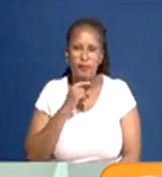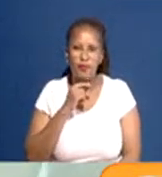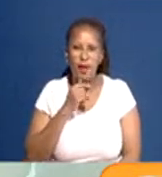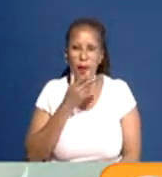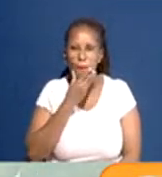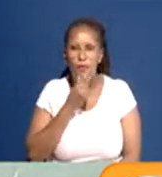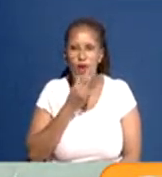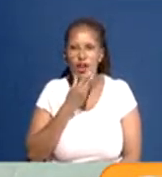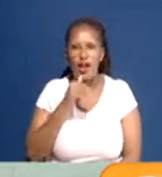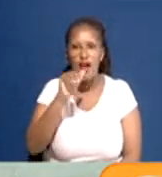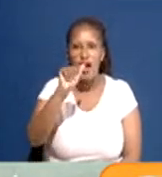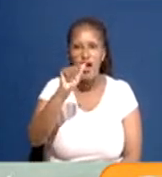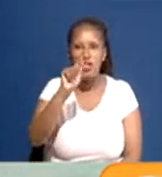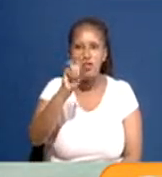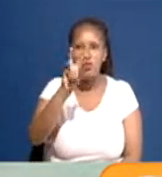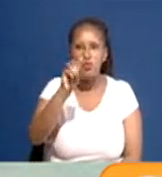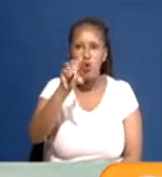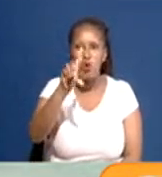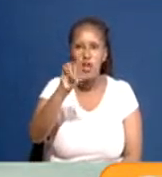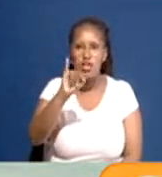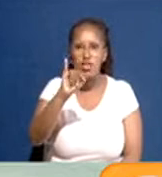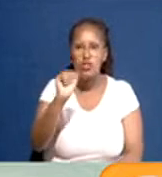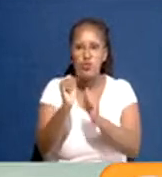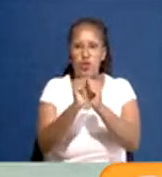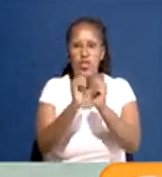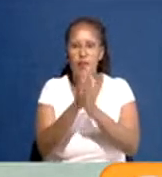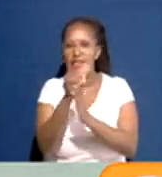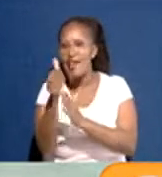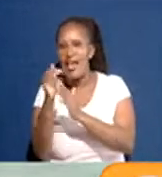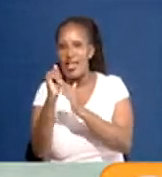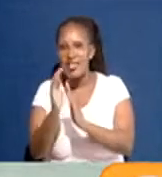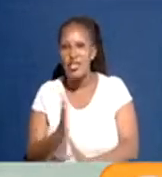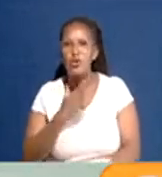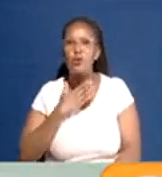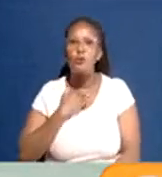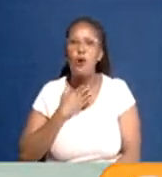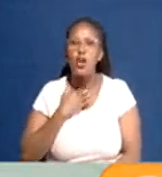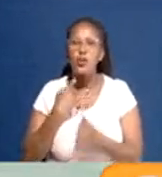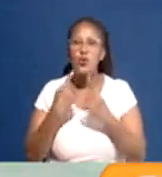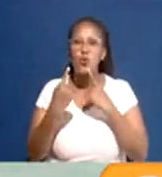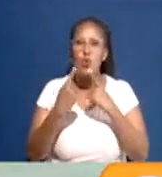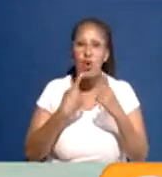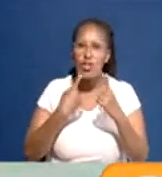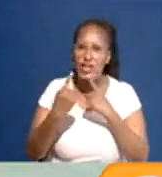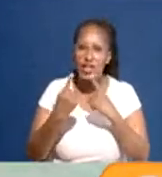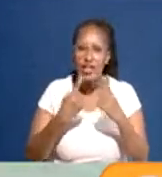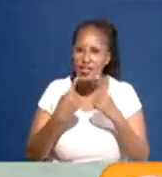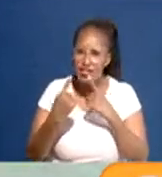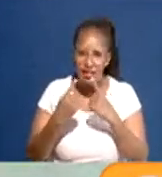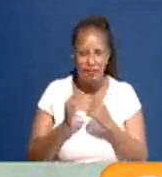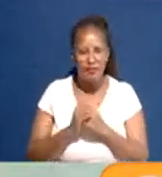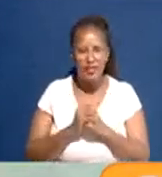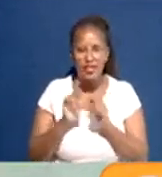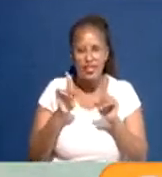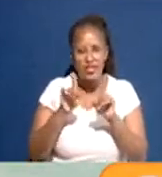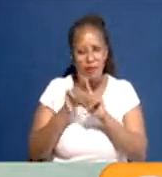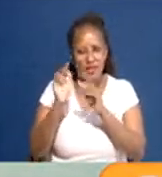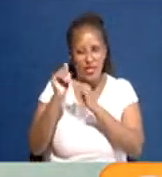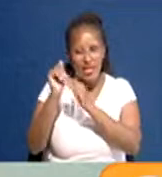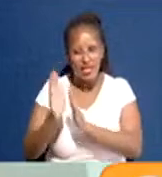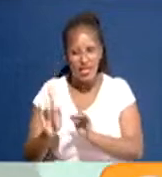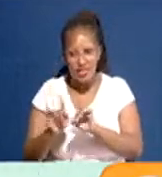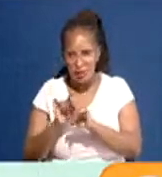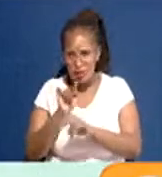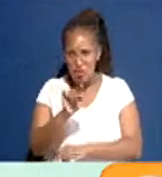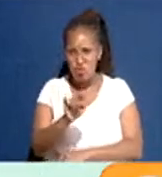Bwana Atoli na hawa viongozi, nataka niwaongeleshe as one of you, as a leader like you.